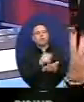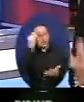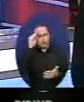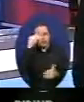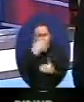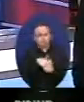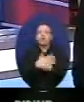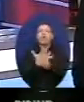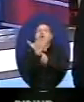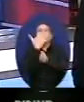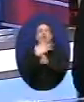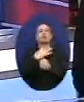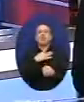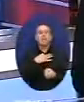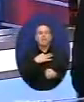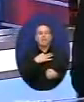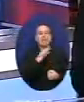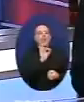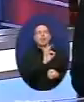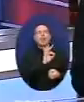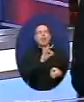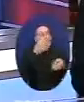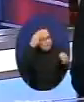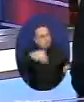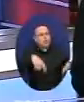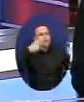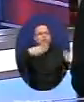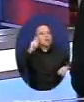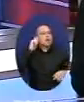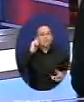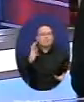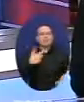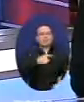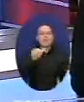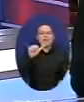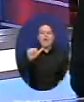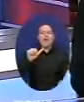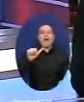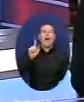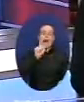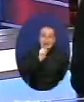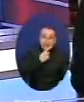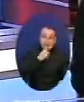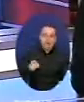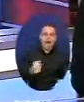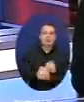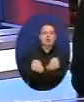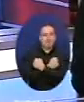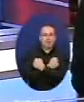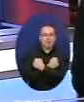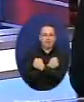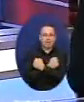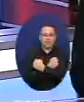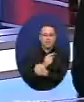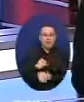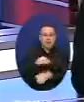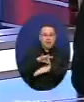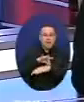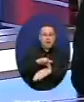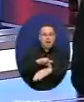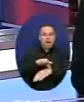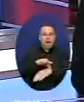ההשראה שלי לכבוד יום האישה, שזו אמה, האם המחבקת, בהודו, עם מנהיגה